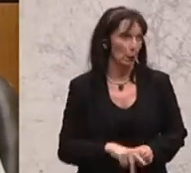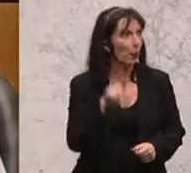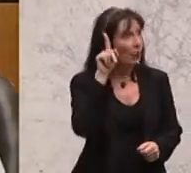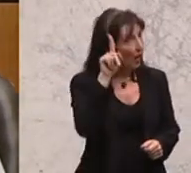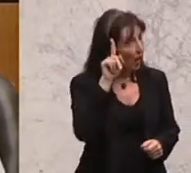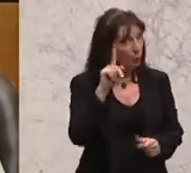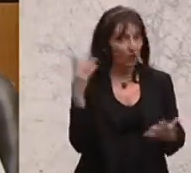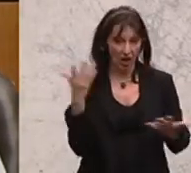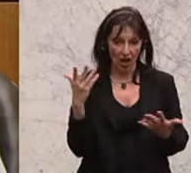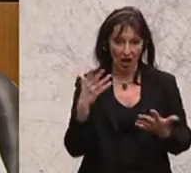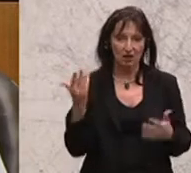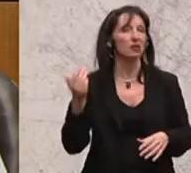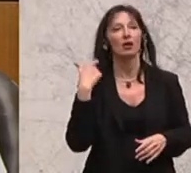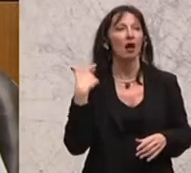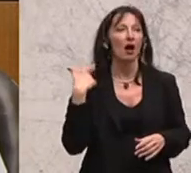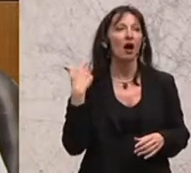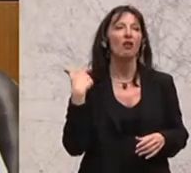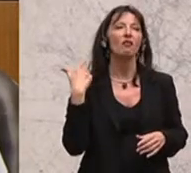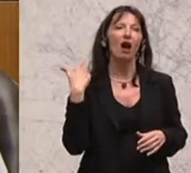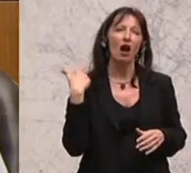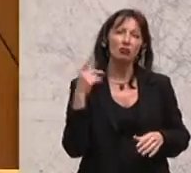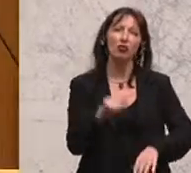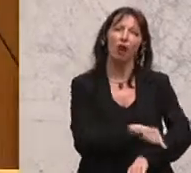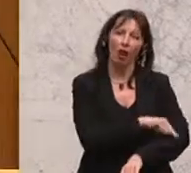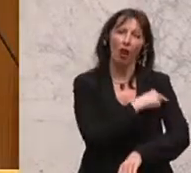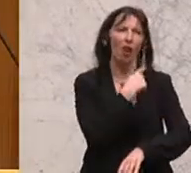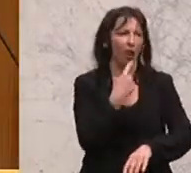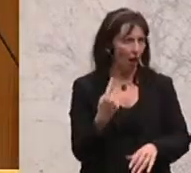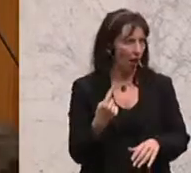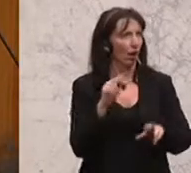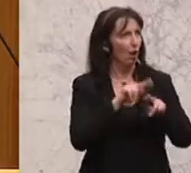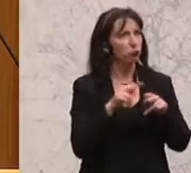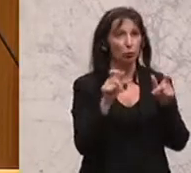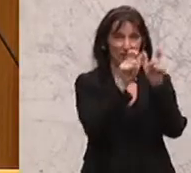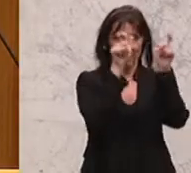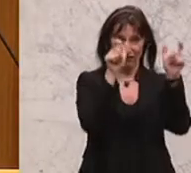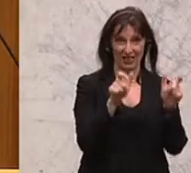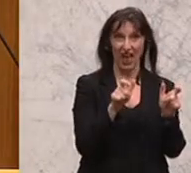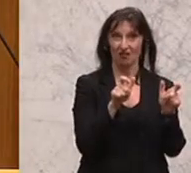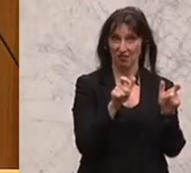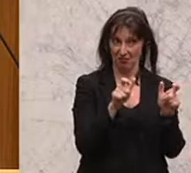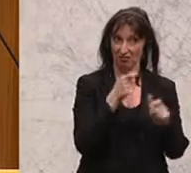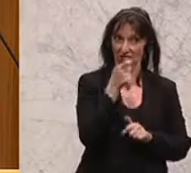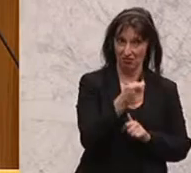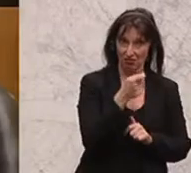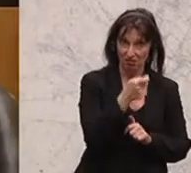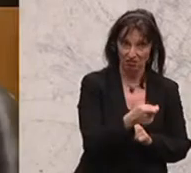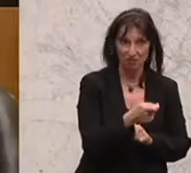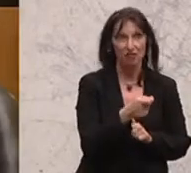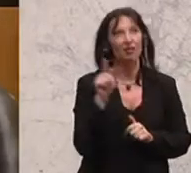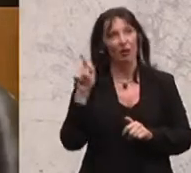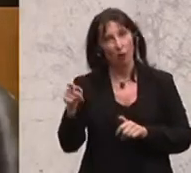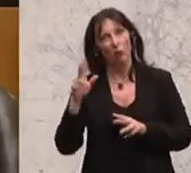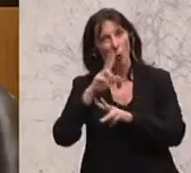Jedenfalls haben wir eine ganz lange Verknüpfung des Bundesfinanzrahmens mit der unerquicklichen Entwicklung der